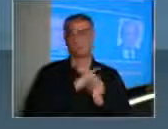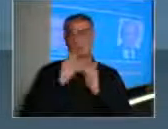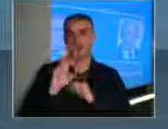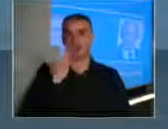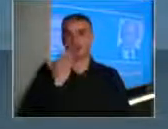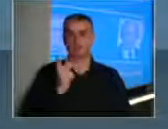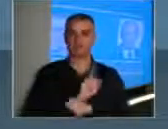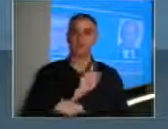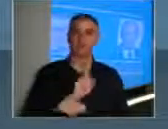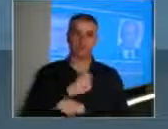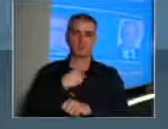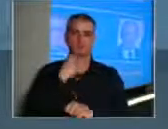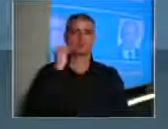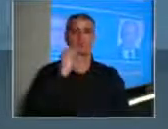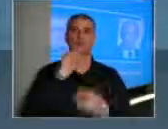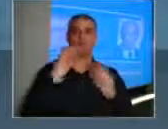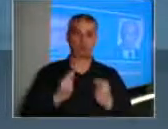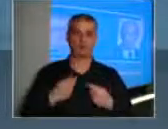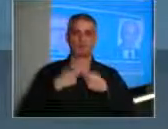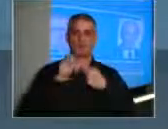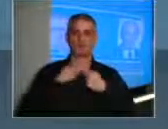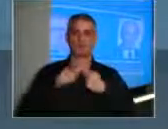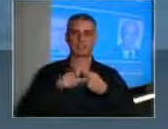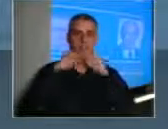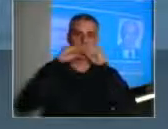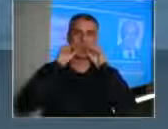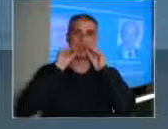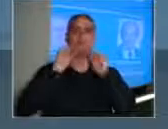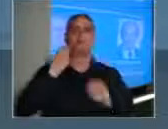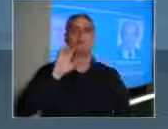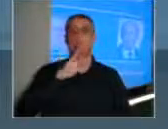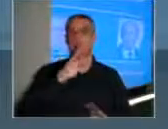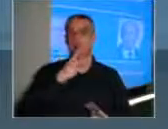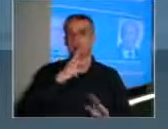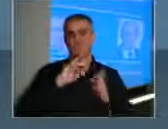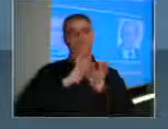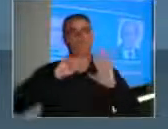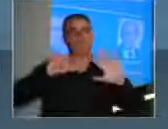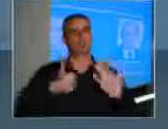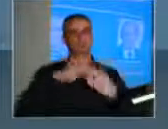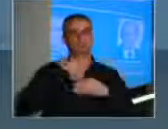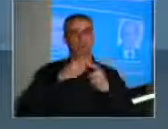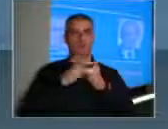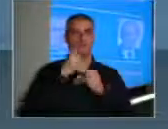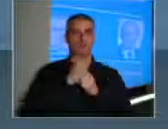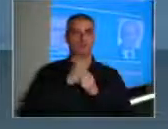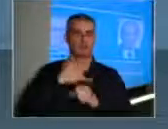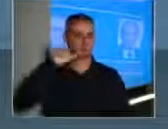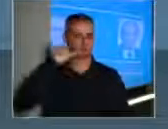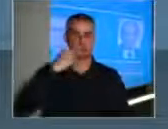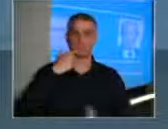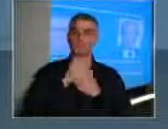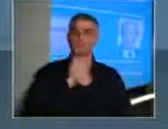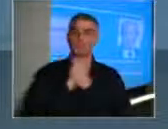לגנץ. בינתיים אנחנו אומרים צהריים טובים לחבר הכנסת אמיר פרץ, מספר 6 במפלגת העבודה.